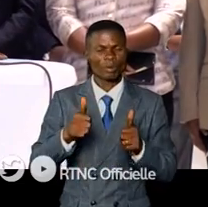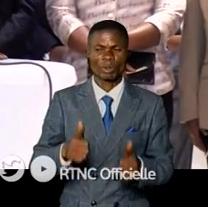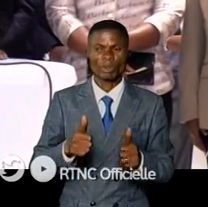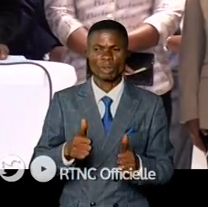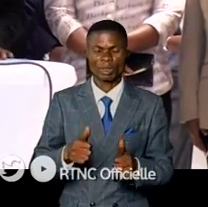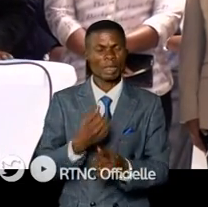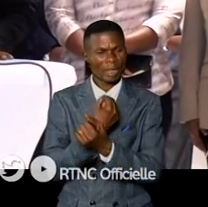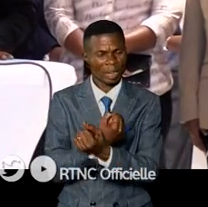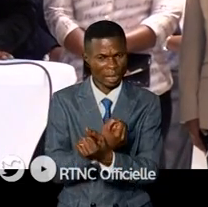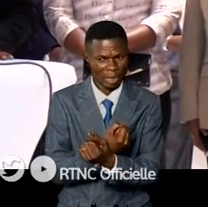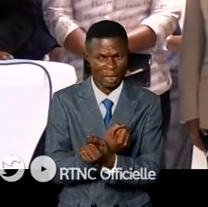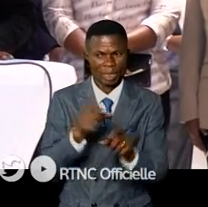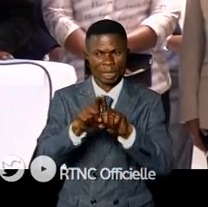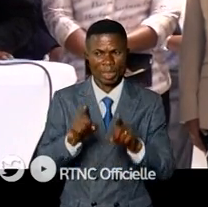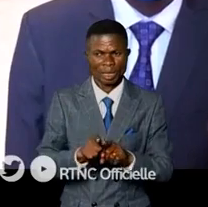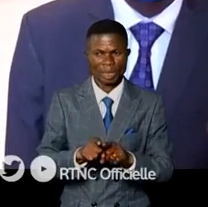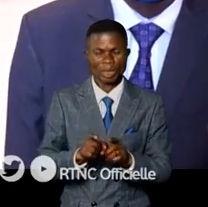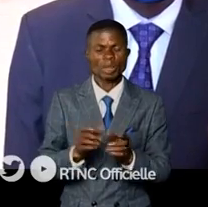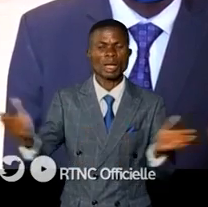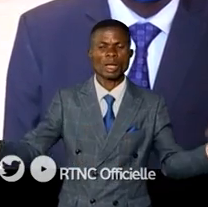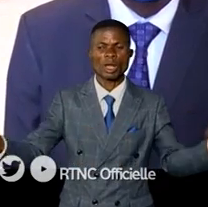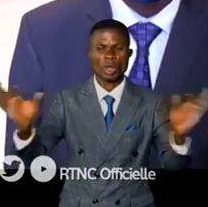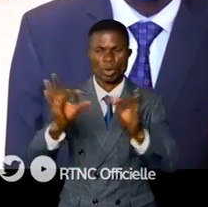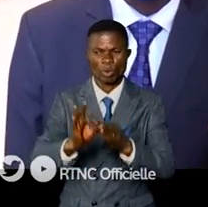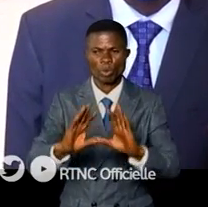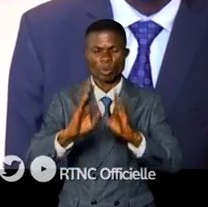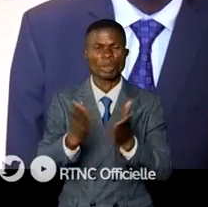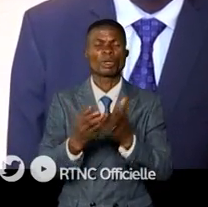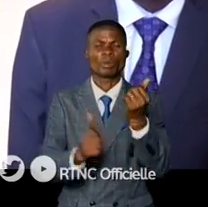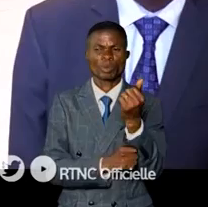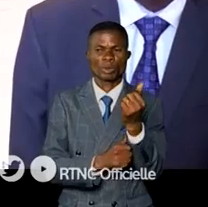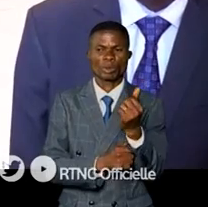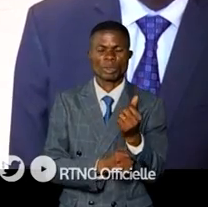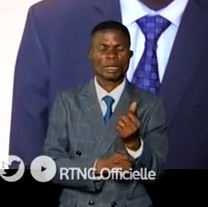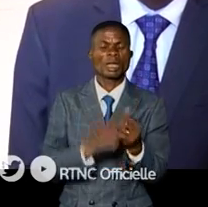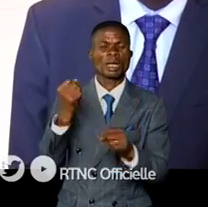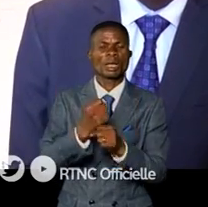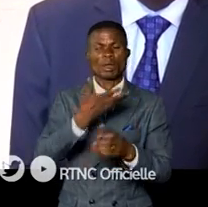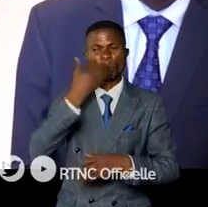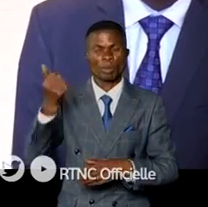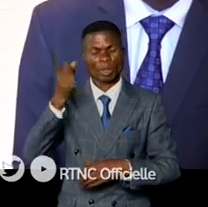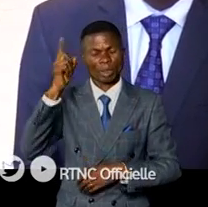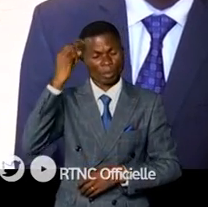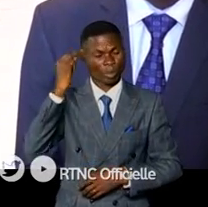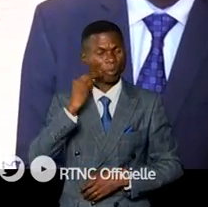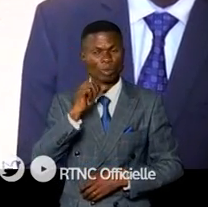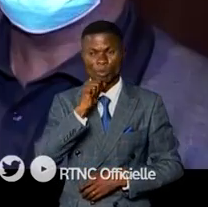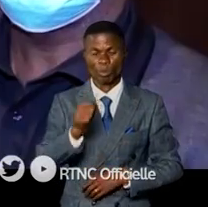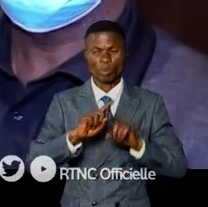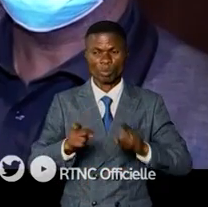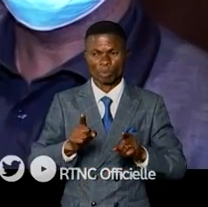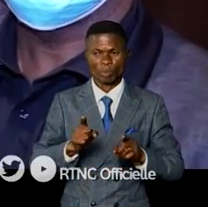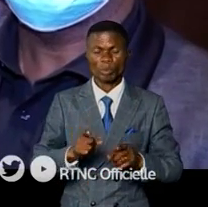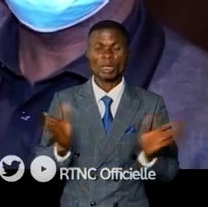la discipline et de la grandeur. Il ne s'agit pas ici de glorifier votre victoire, Son Excellence Monsieur le Premier ministre, mais de